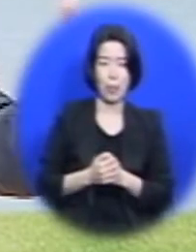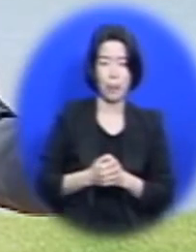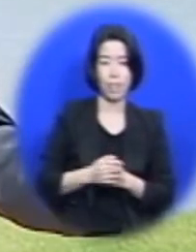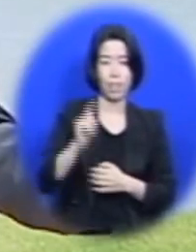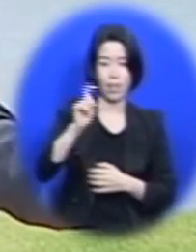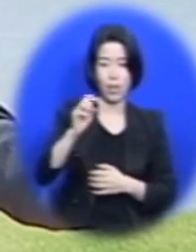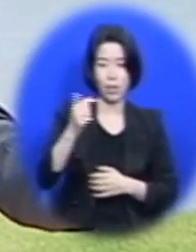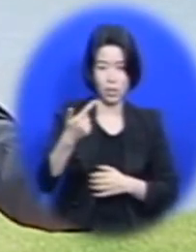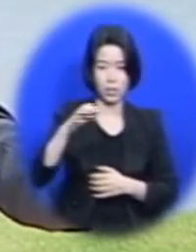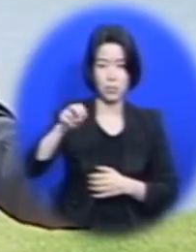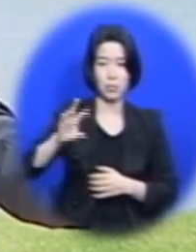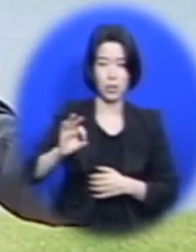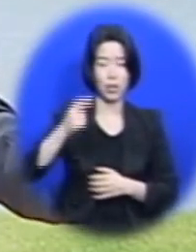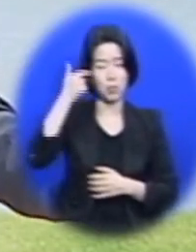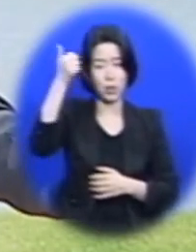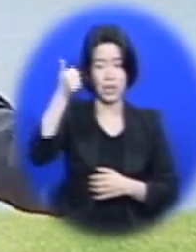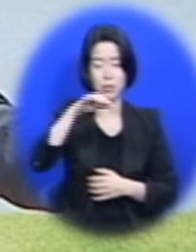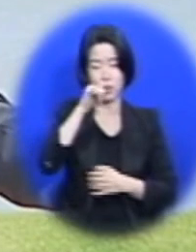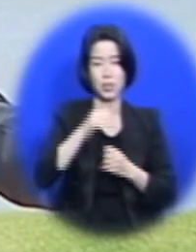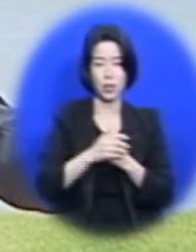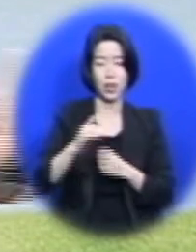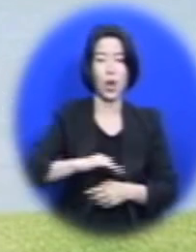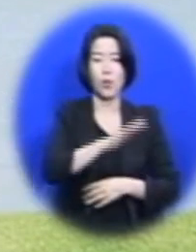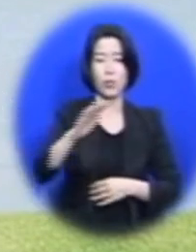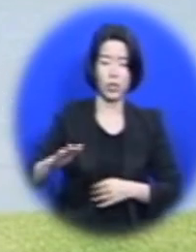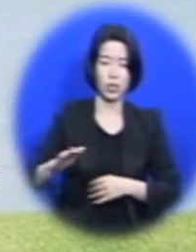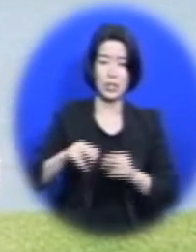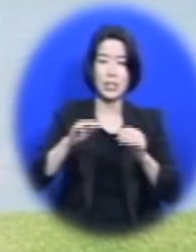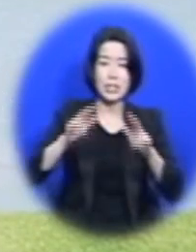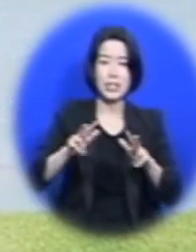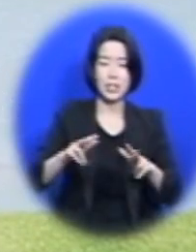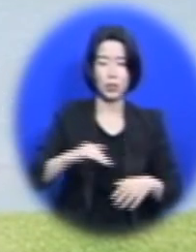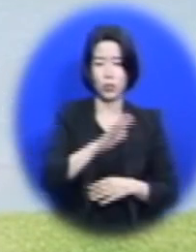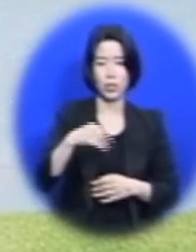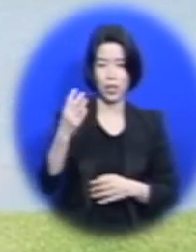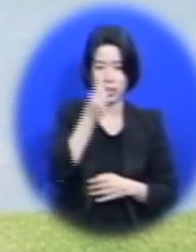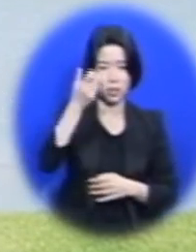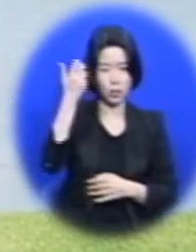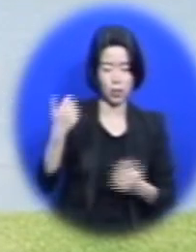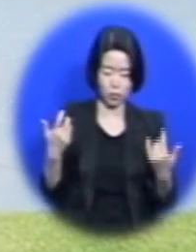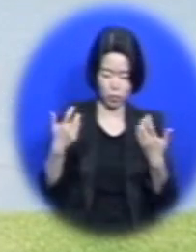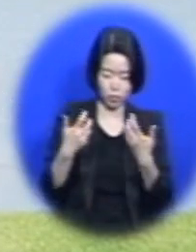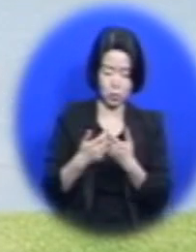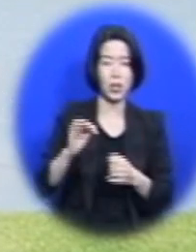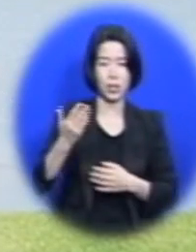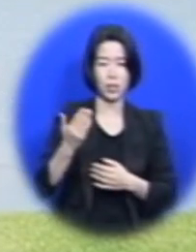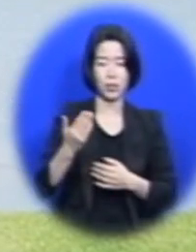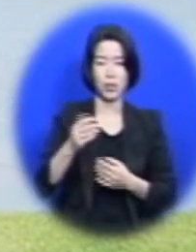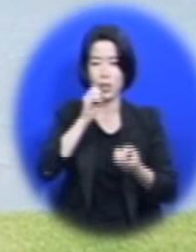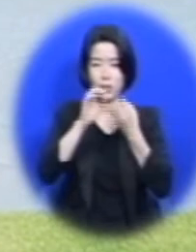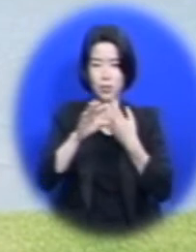16명의 목사님들이 있습니다. 우리는 우리가 지금 성령으로 충만합니다, 이런 고백을 할 수가